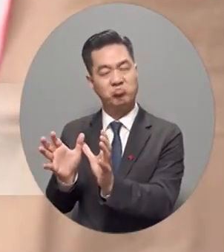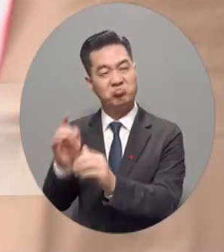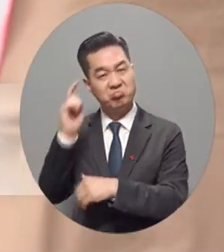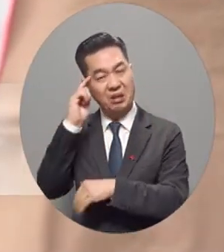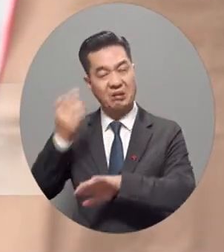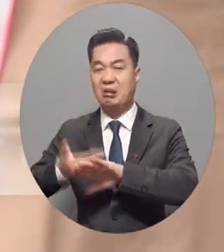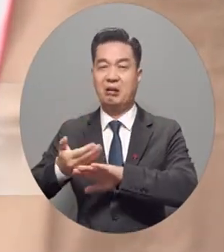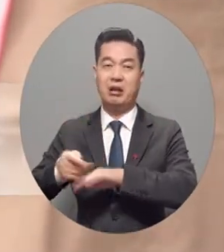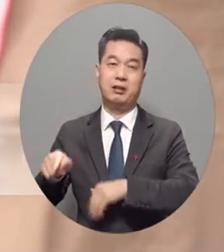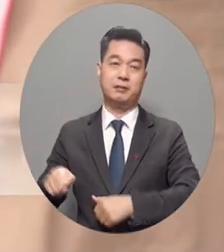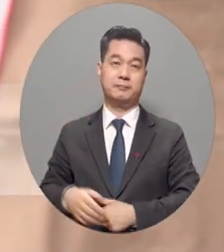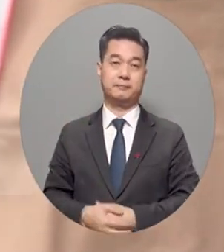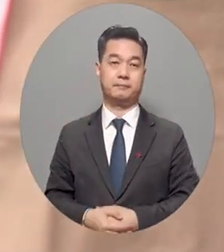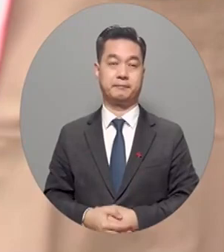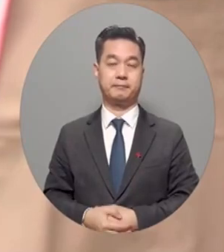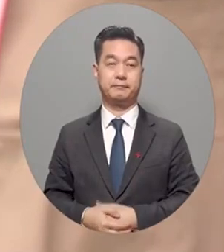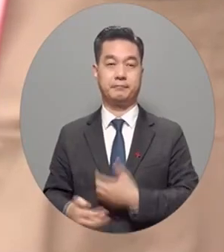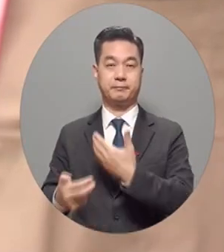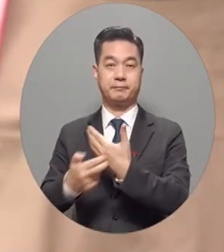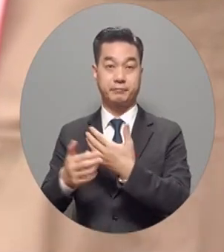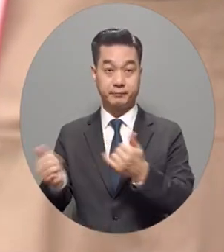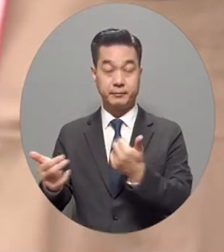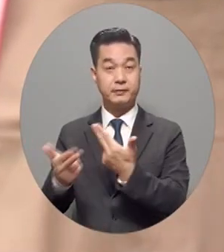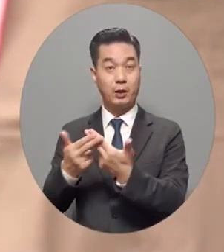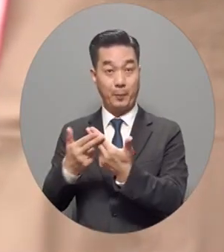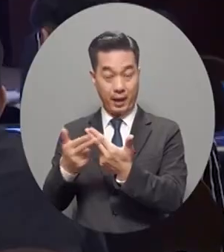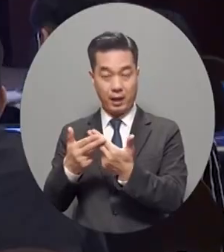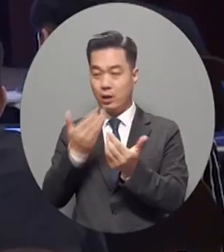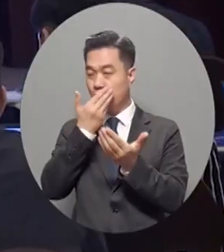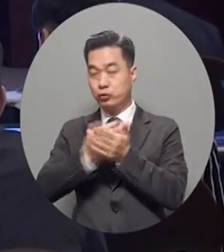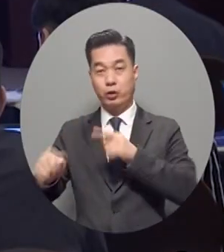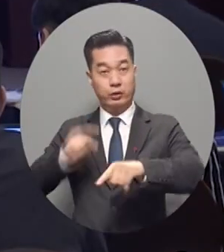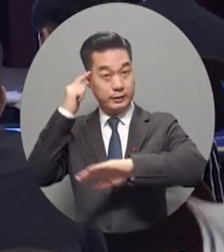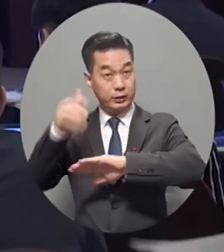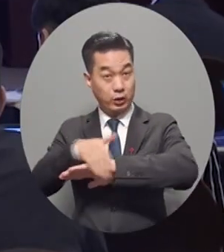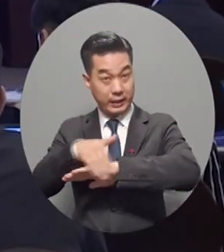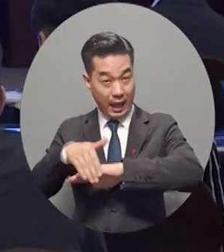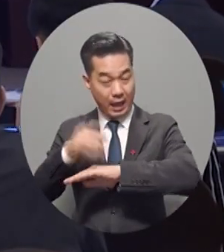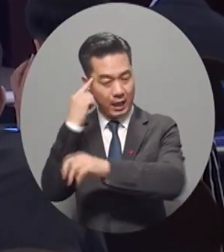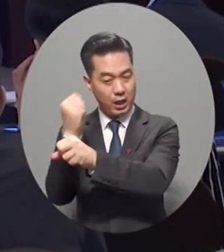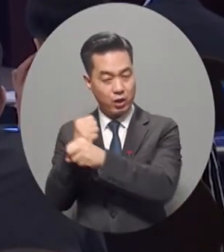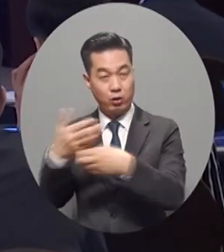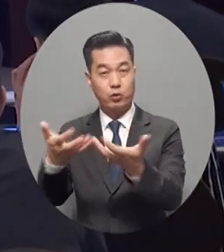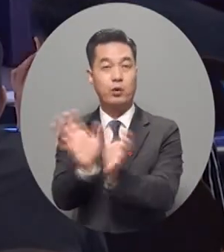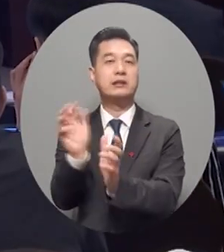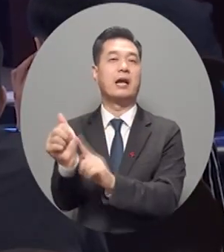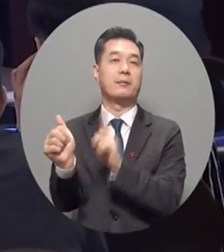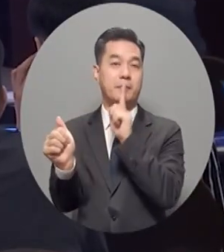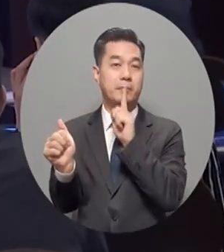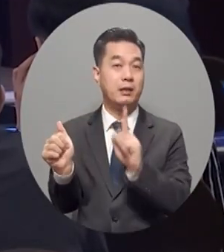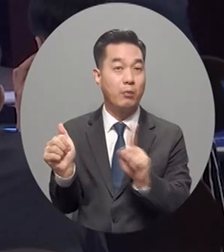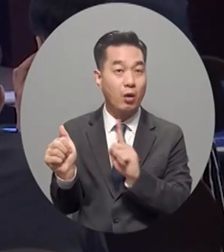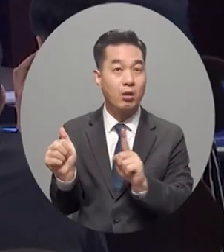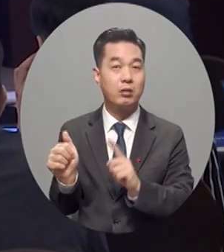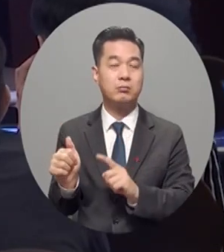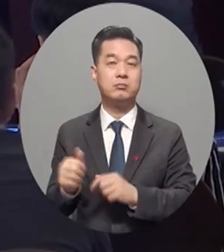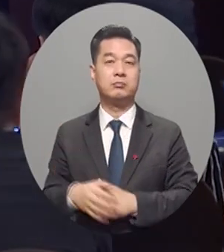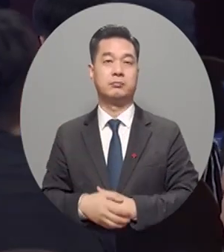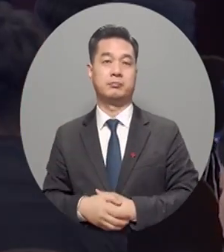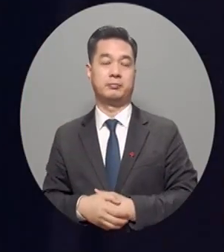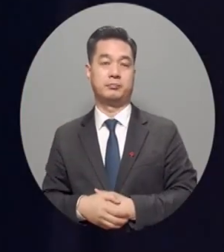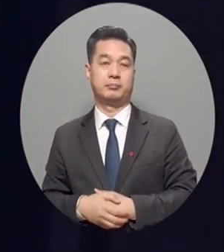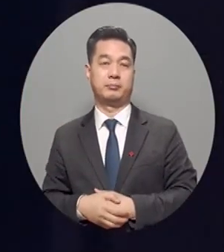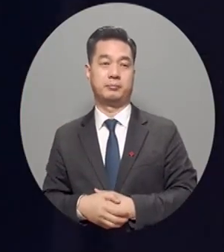나왔습니다. 의협의 주요 정책을 주관하는 우봉식 의료정책연구원장은 맘카페에 악의적인